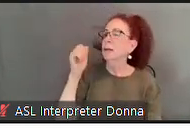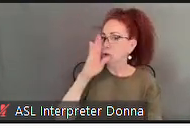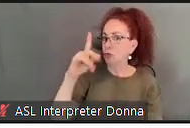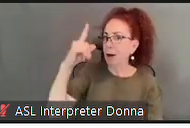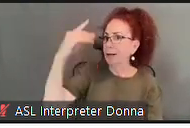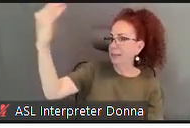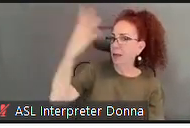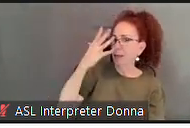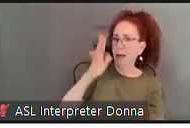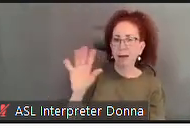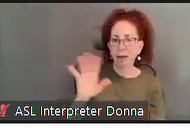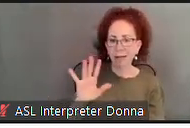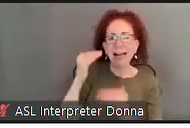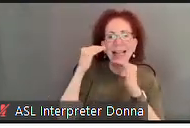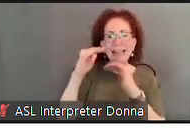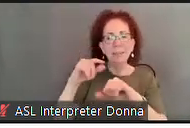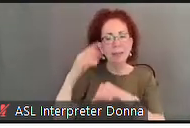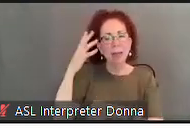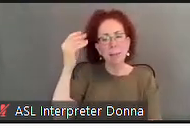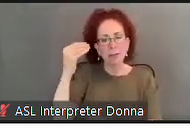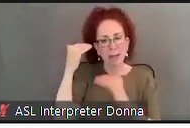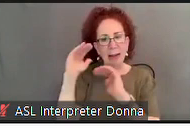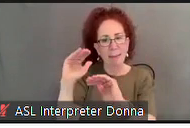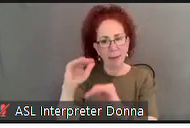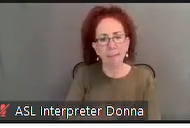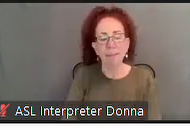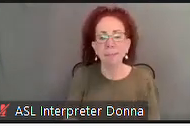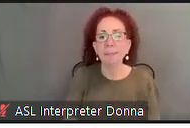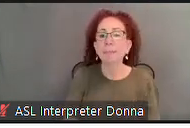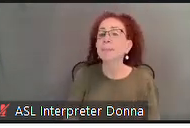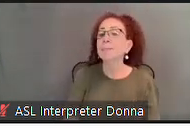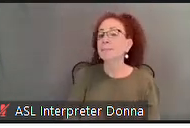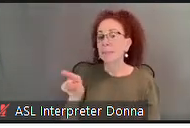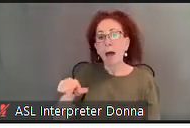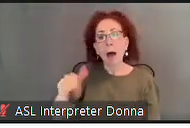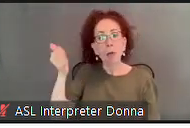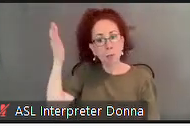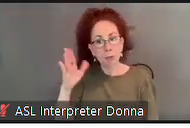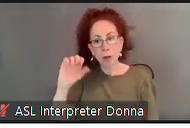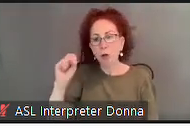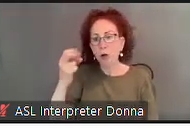你可以通知自己的家属、你的邻居、你的朋友，